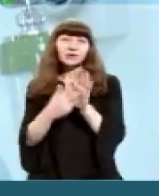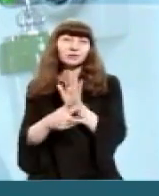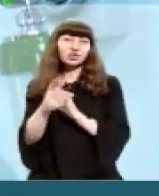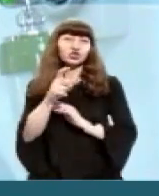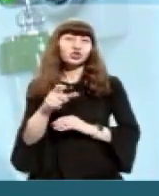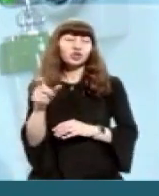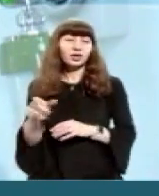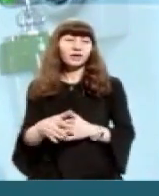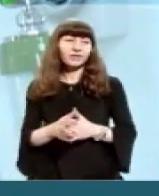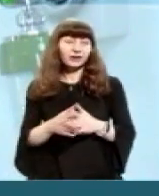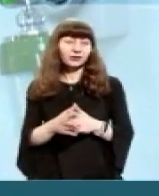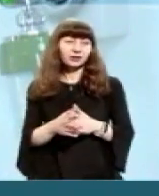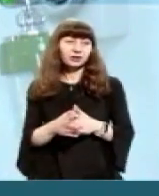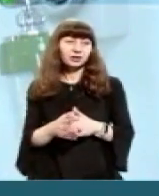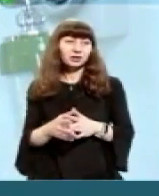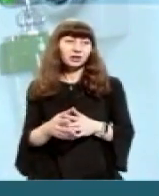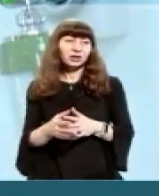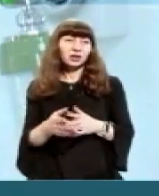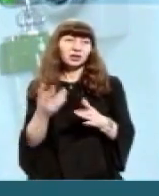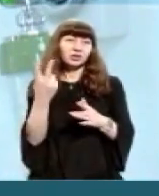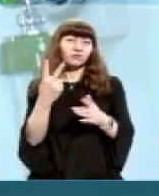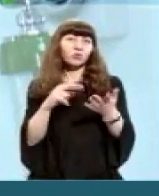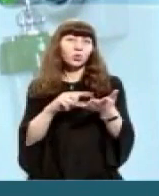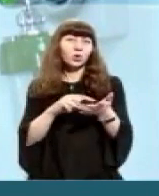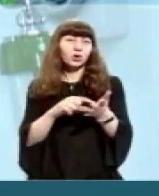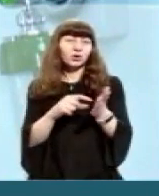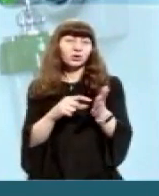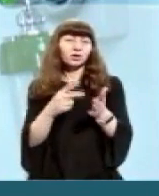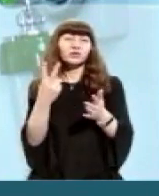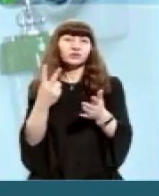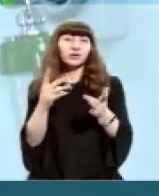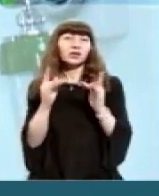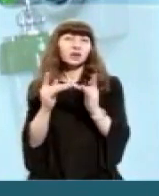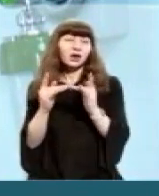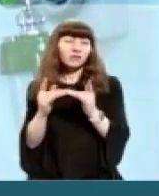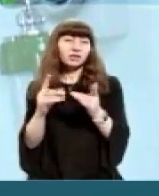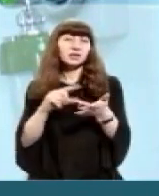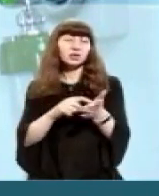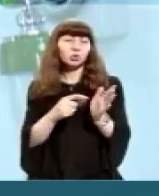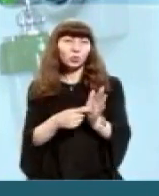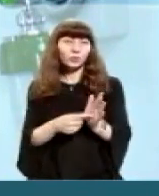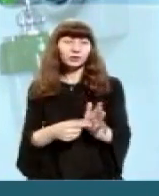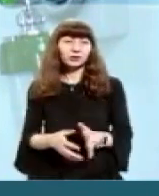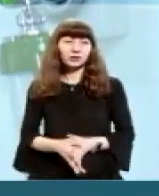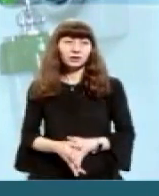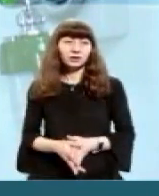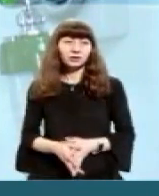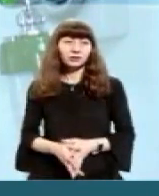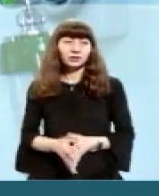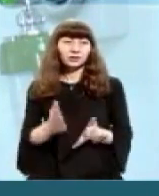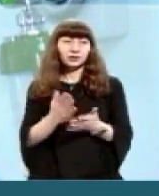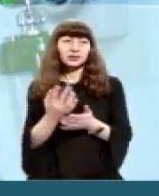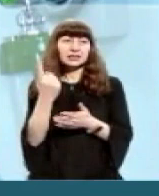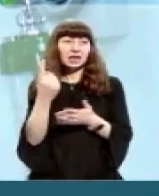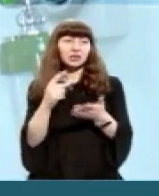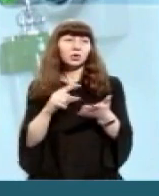Видите, размещение двухместное в основном. Есть и одноместное с выходом на улицу, это мельцеровские